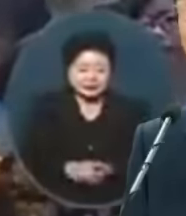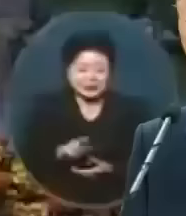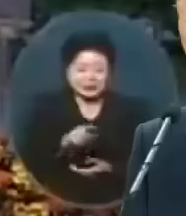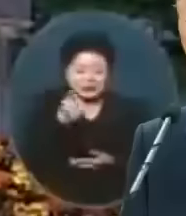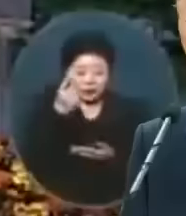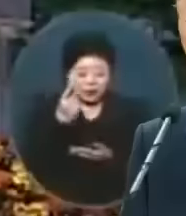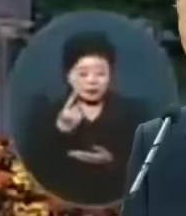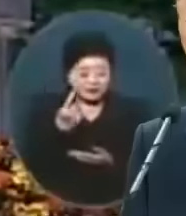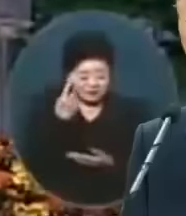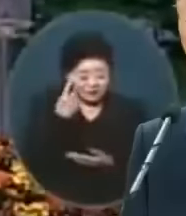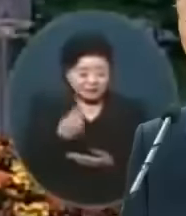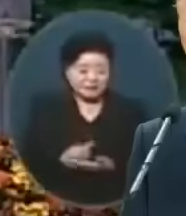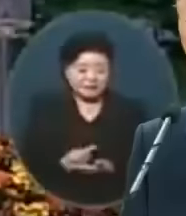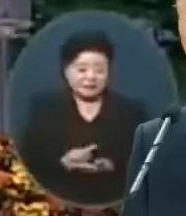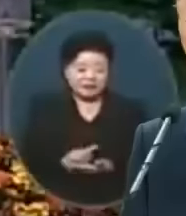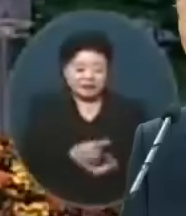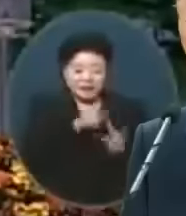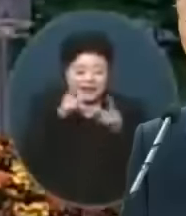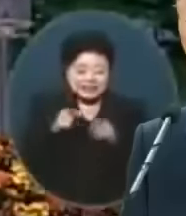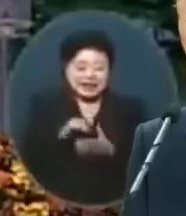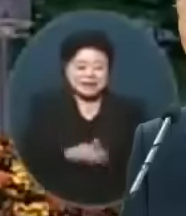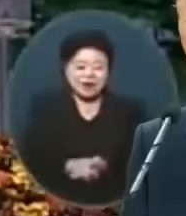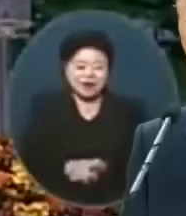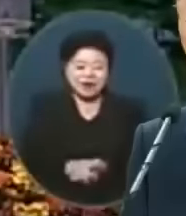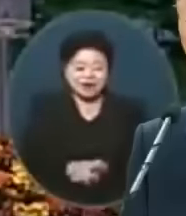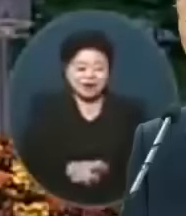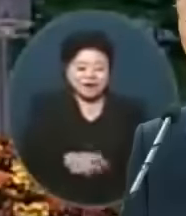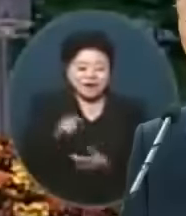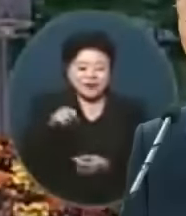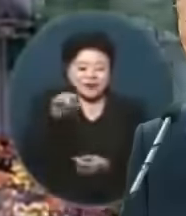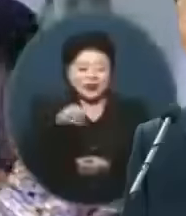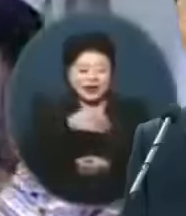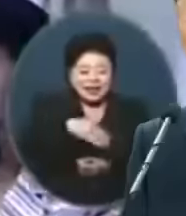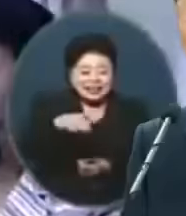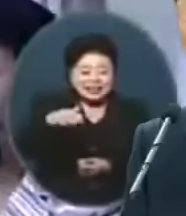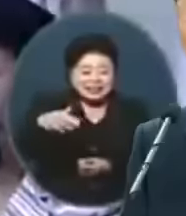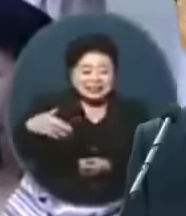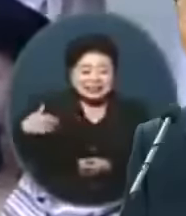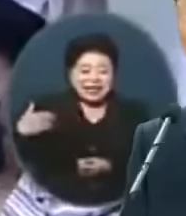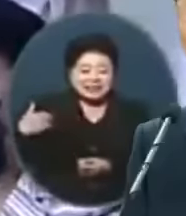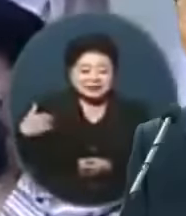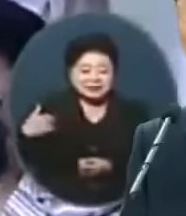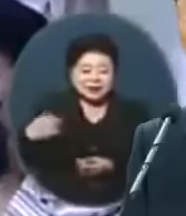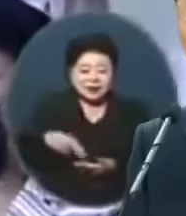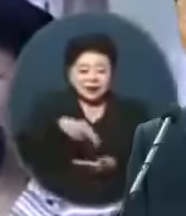어디에서 와서 왜 살며 어디로 가는지 알지 못하고